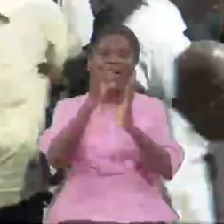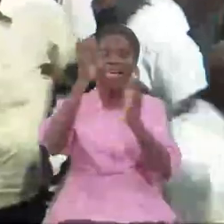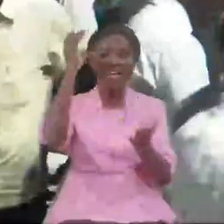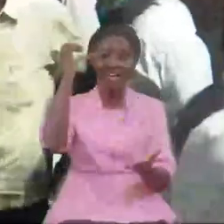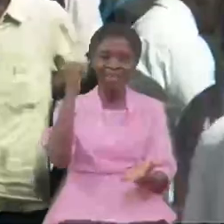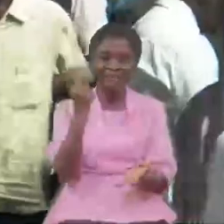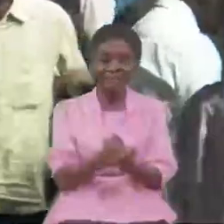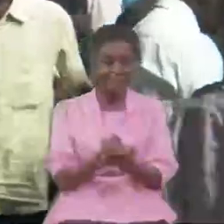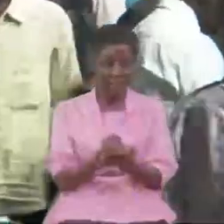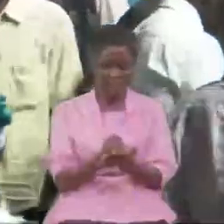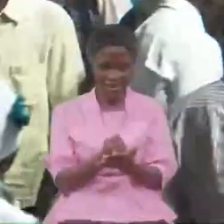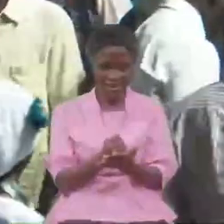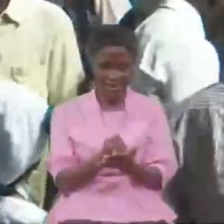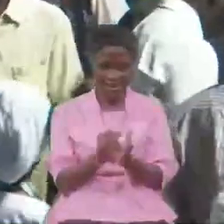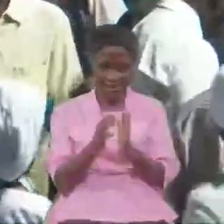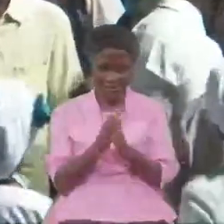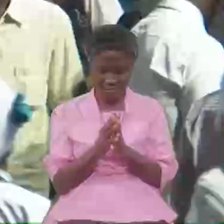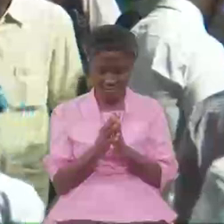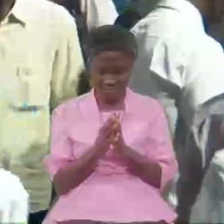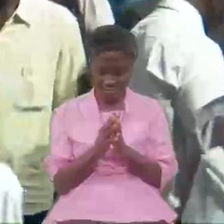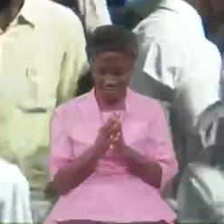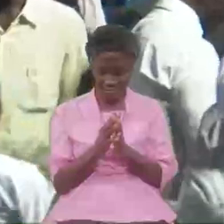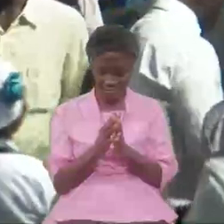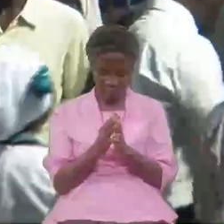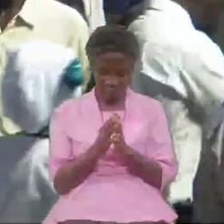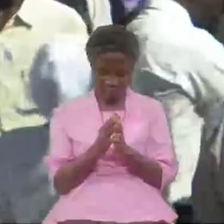Que tout le monde dise Amen.